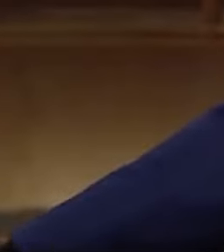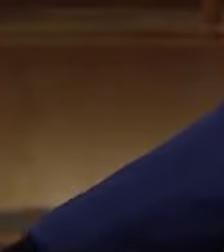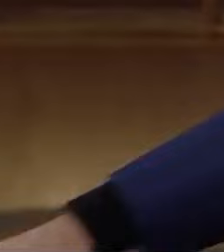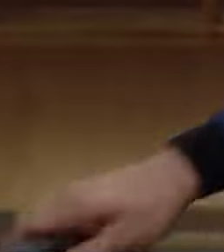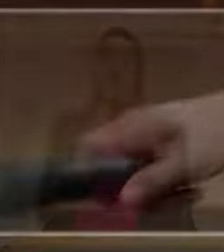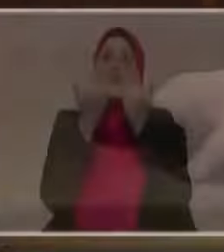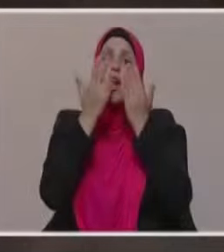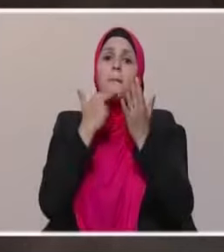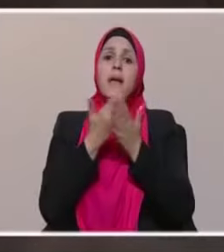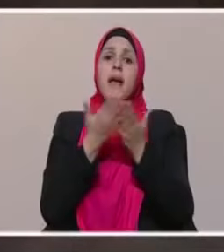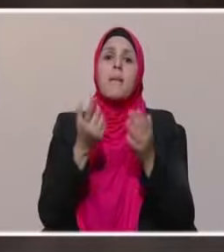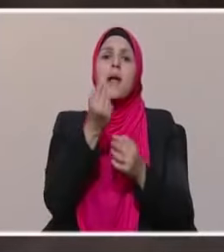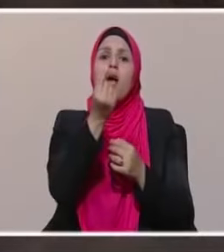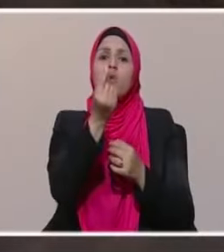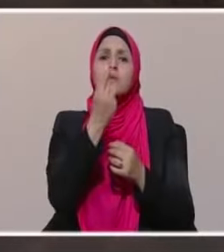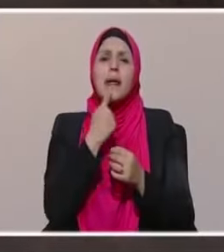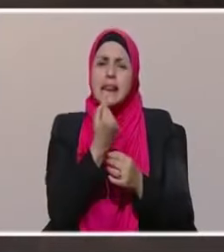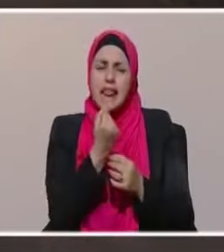ربنا كريم. طب بعد اذنكم دي واحده.